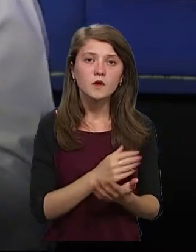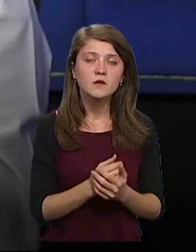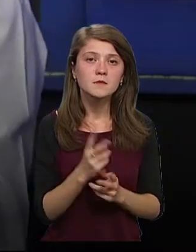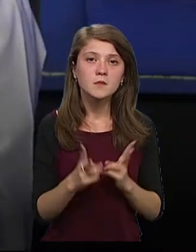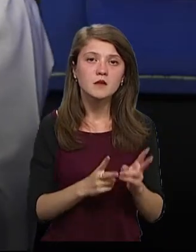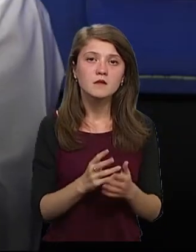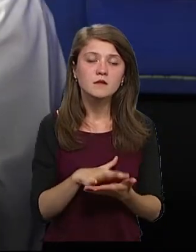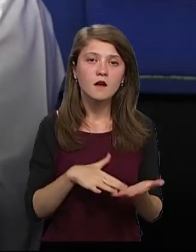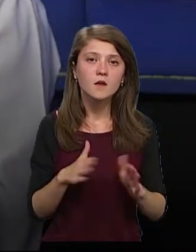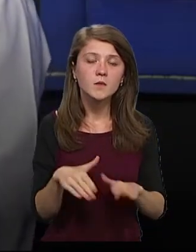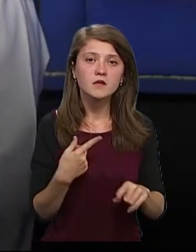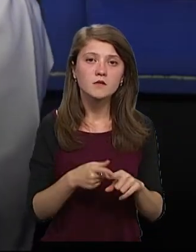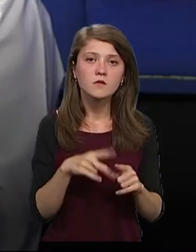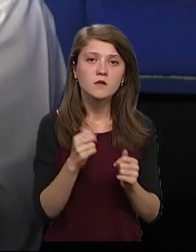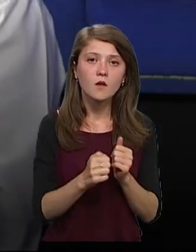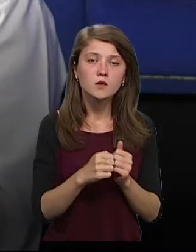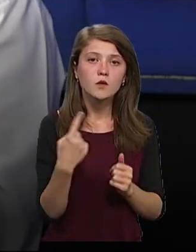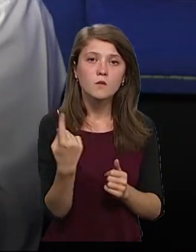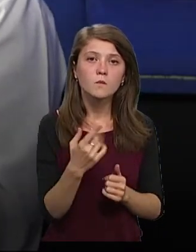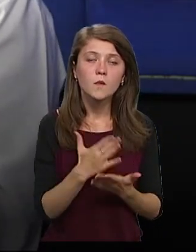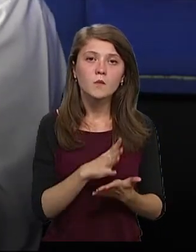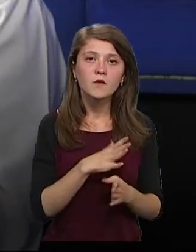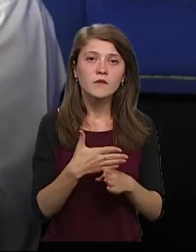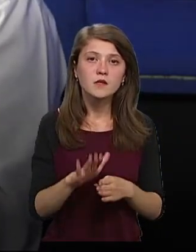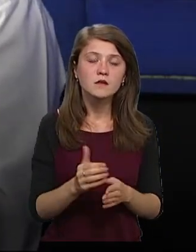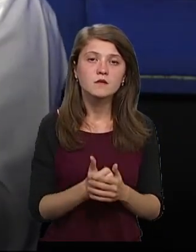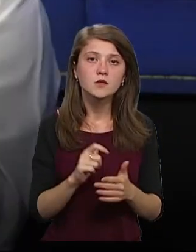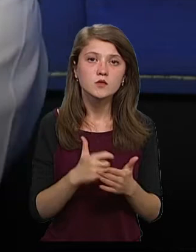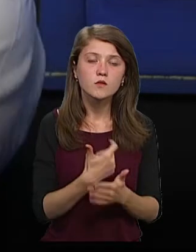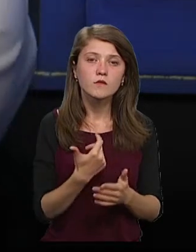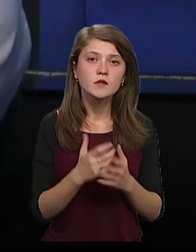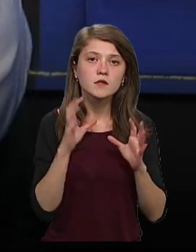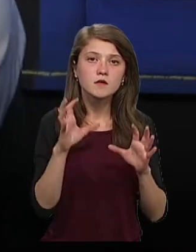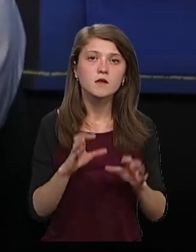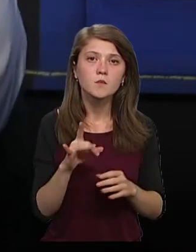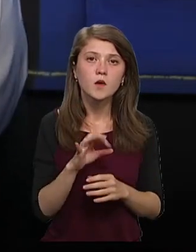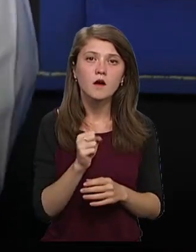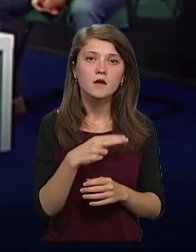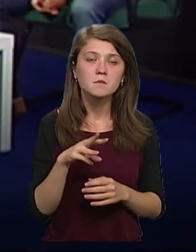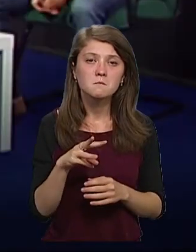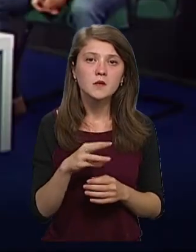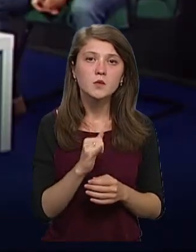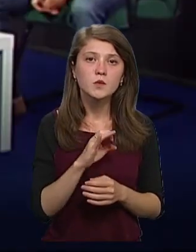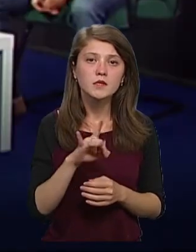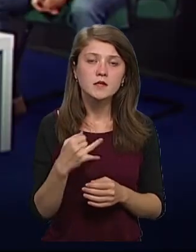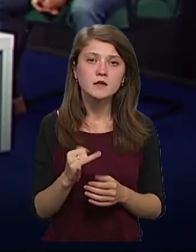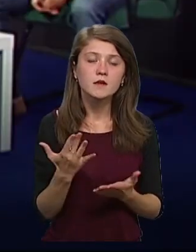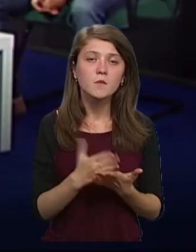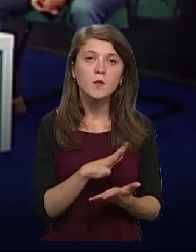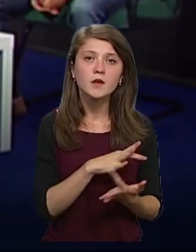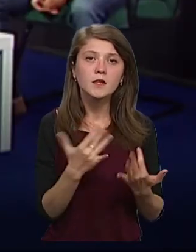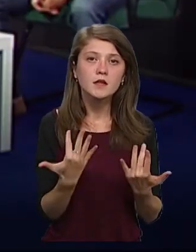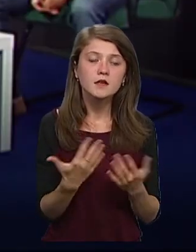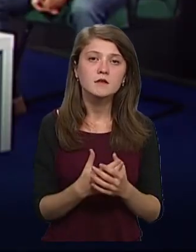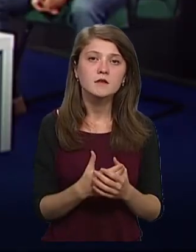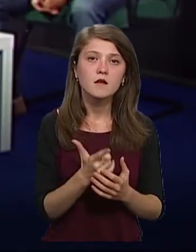Адмінтерустрій. Далі, після цього, на кожну область має прийнятися знову ж закон про адмінтерустрій. Тобто, де мають скільки бути